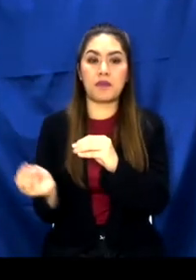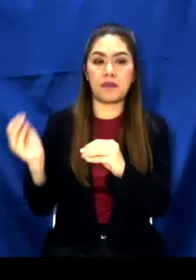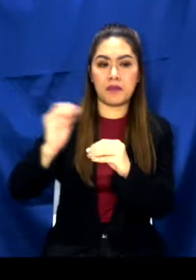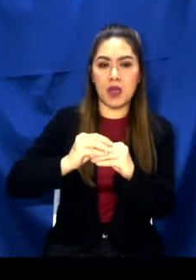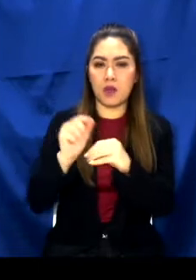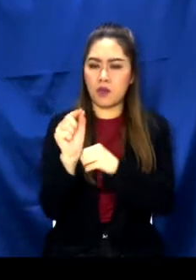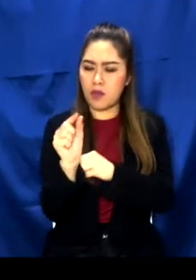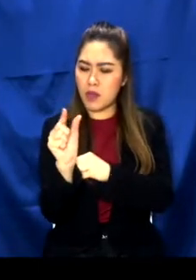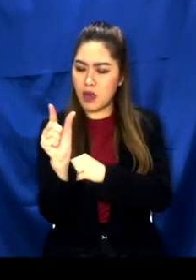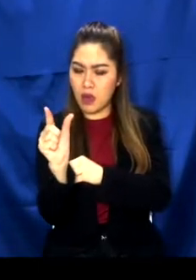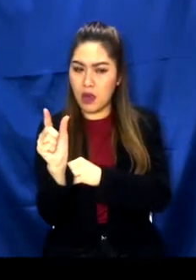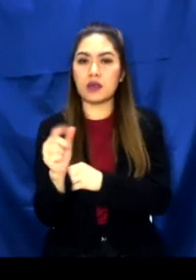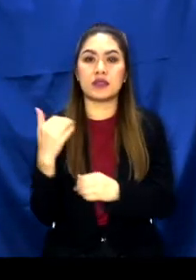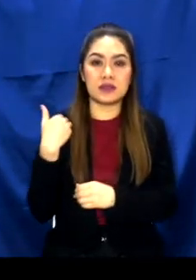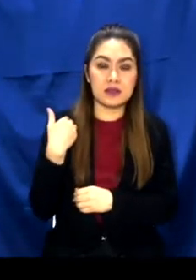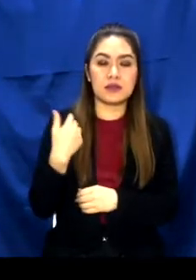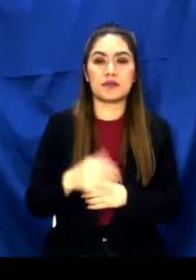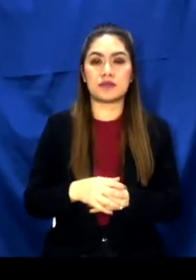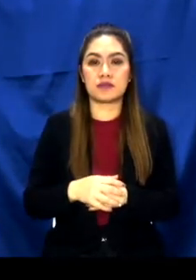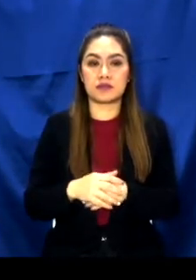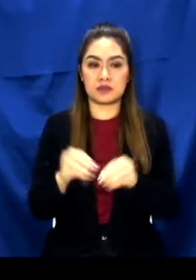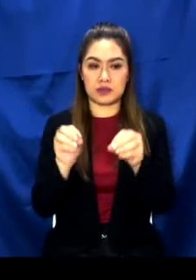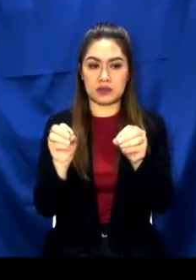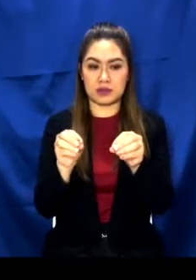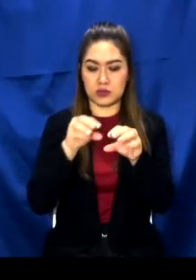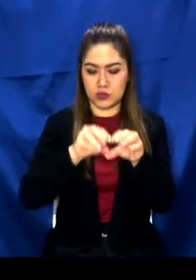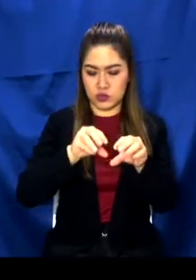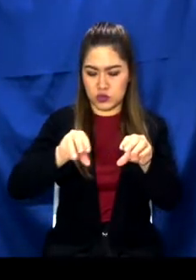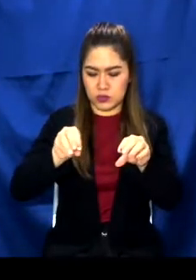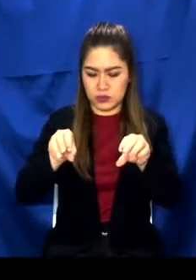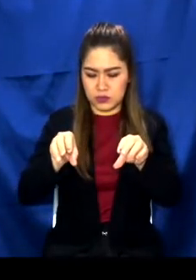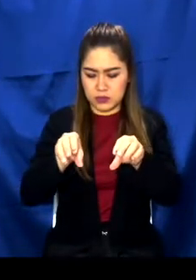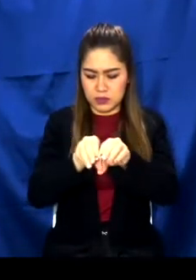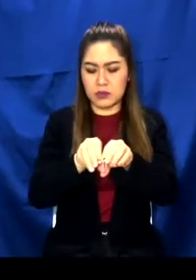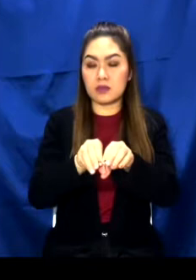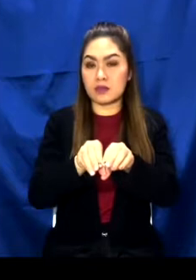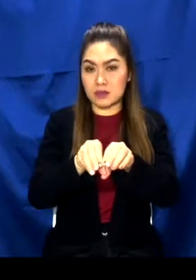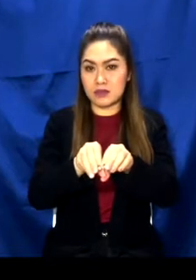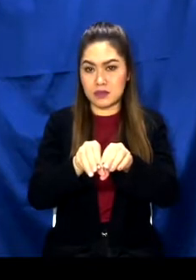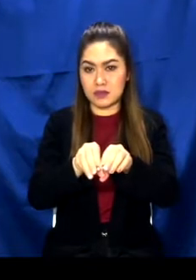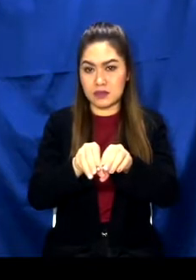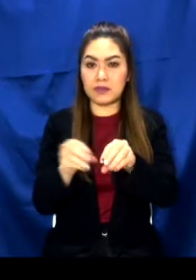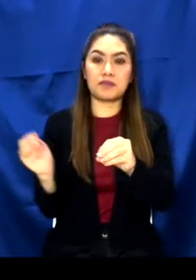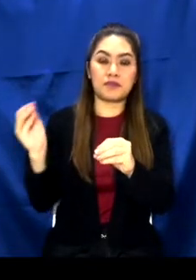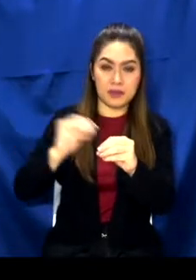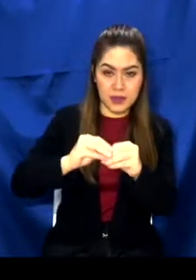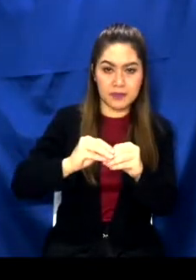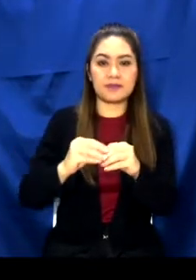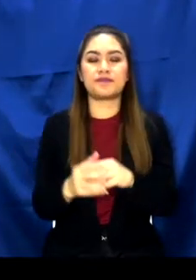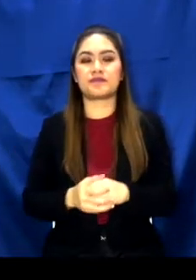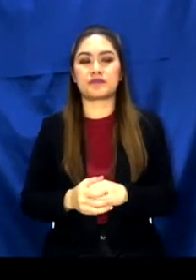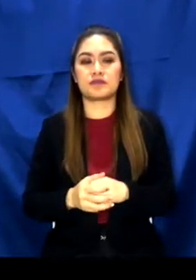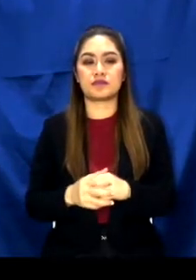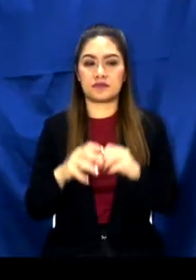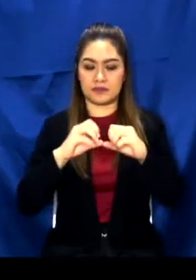าให้มันใหญ่ขึ้นเพื่อให้จุดไข่ปลาเนี่ยมันชิดกันนะคะเราก็เพิ่มเข้าไปเพิ่ม